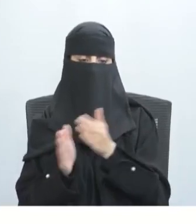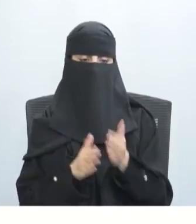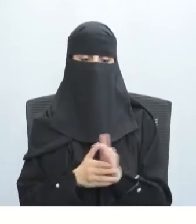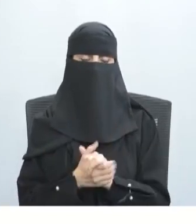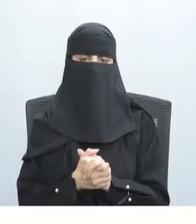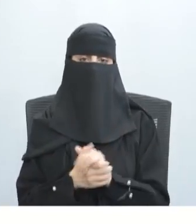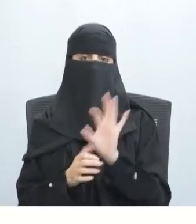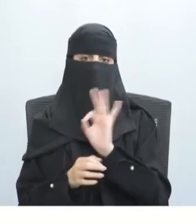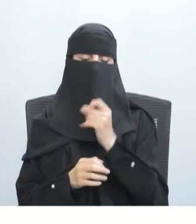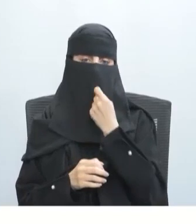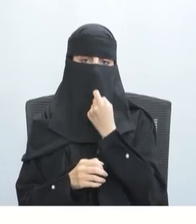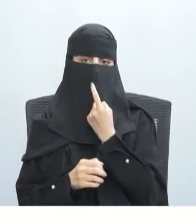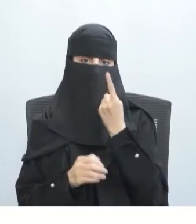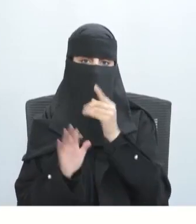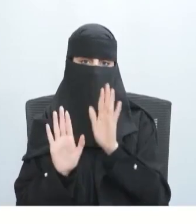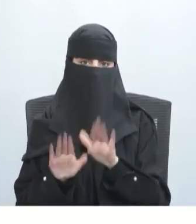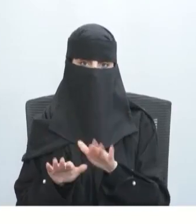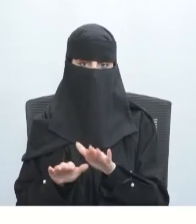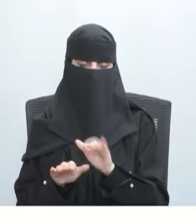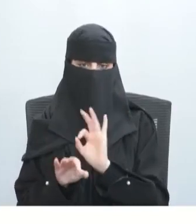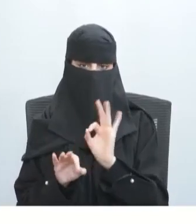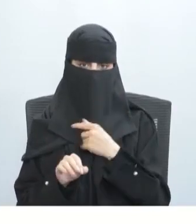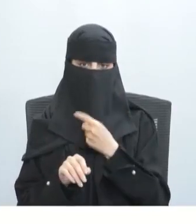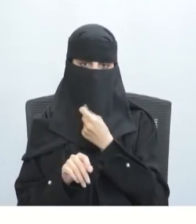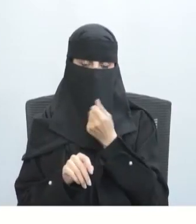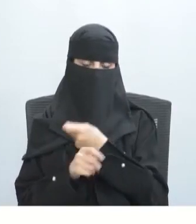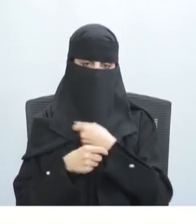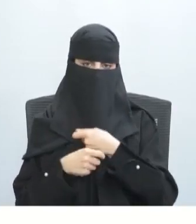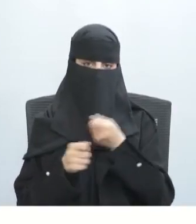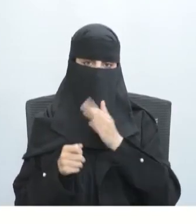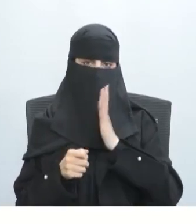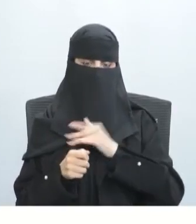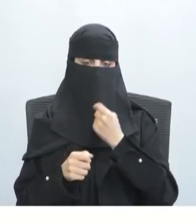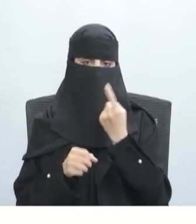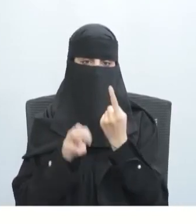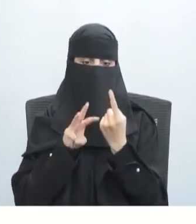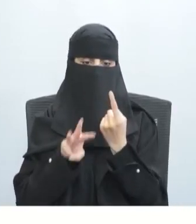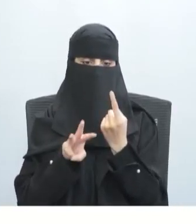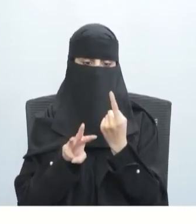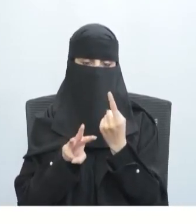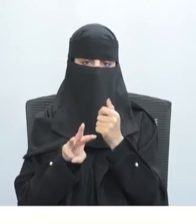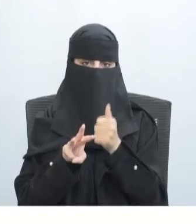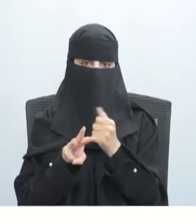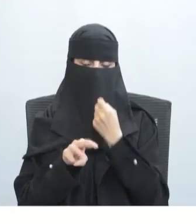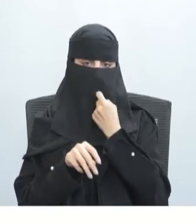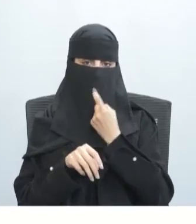لديك 100 ريال مثلا او 1000 ريال استثمار حصلت في السنه الاولى على